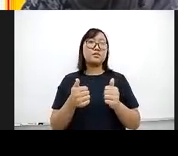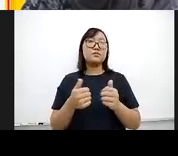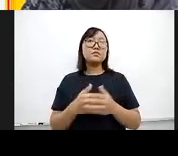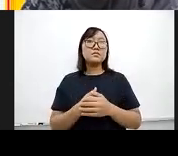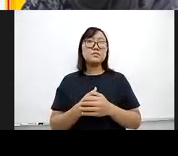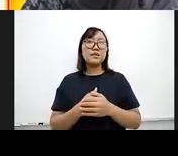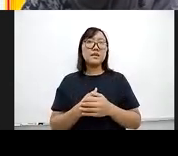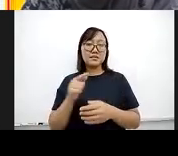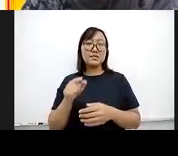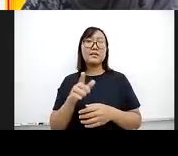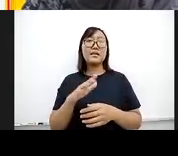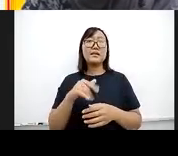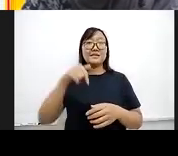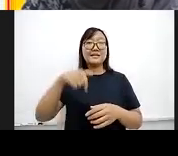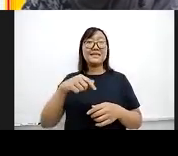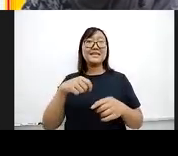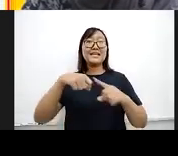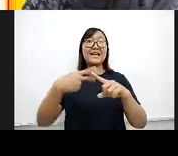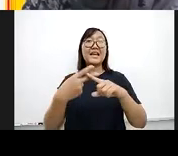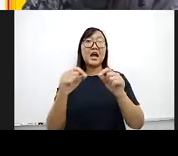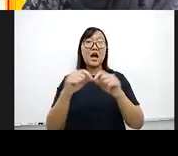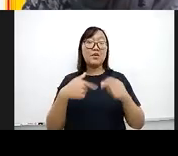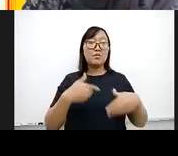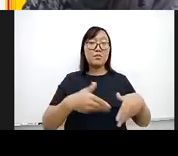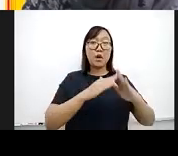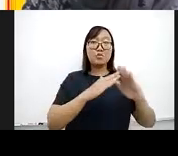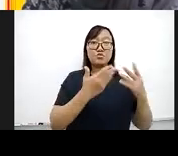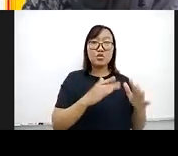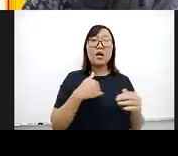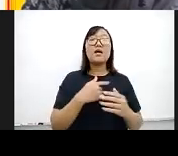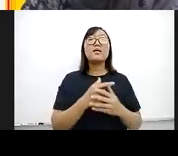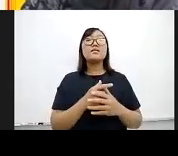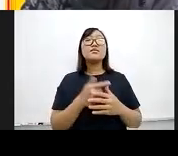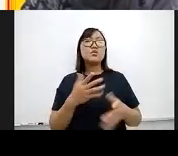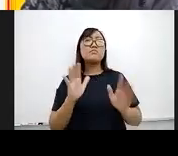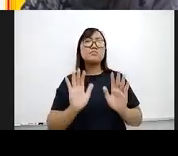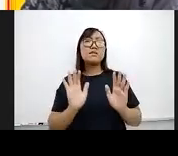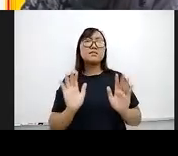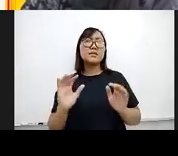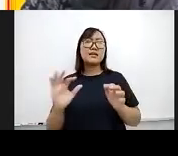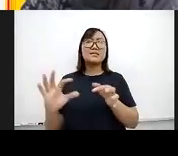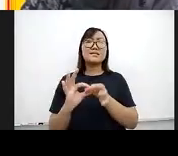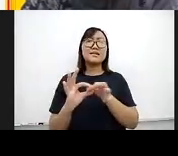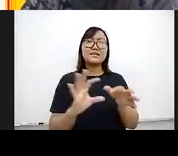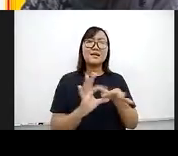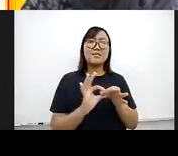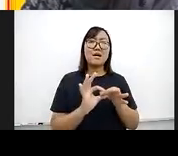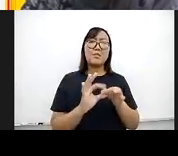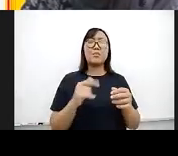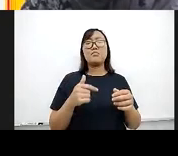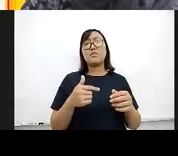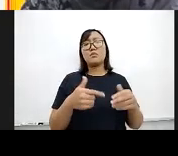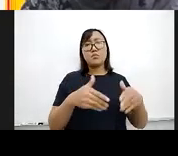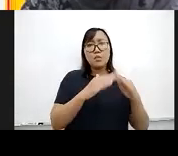ini sebenarnya untuk pendanaan kita juga banyak Om bekerjasama dengan Mitra pembangunan dan juga banyak bisa